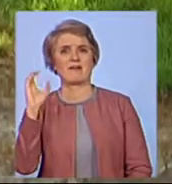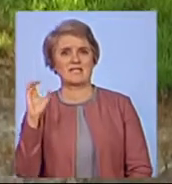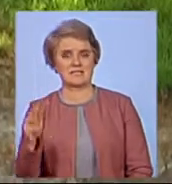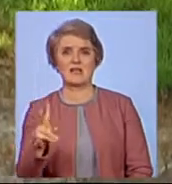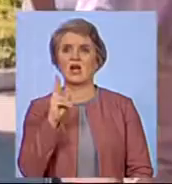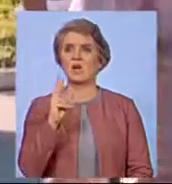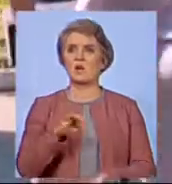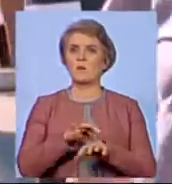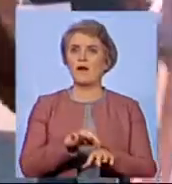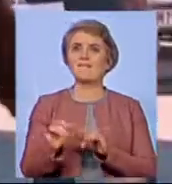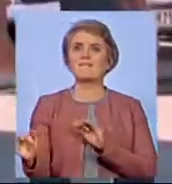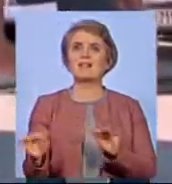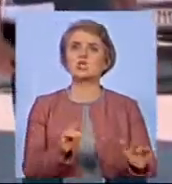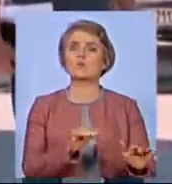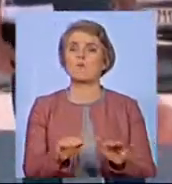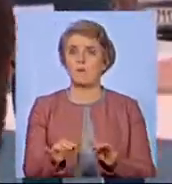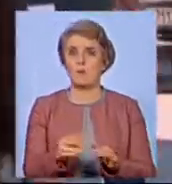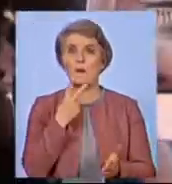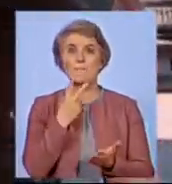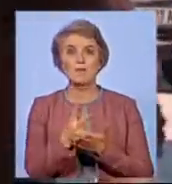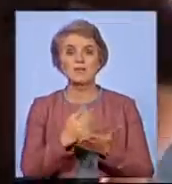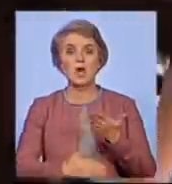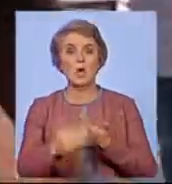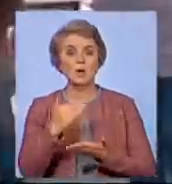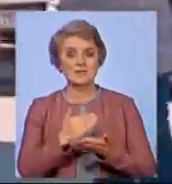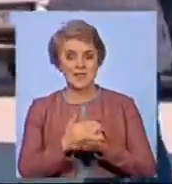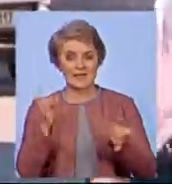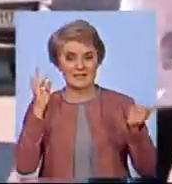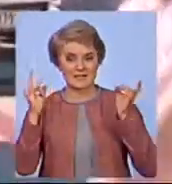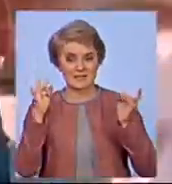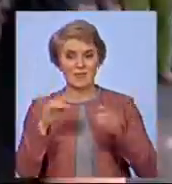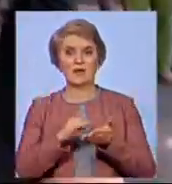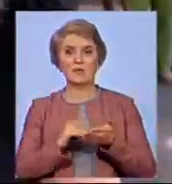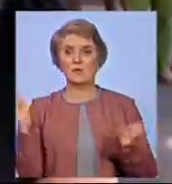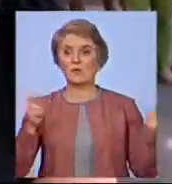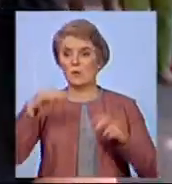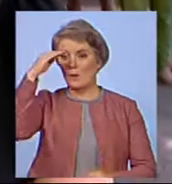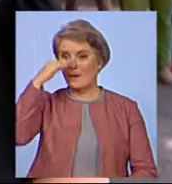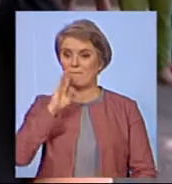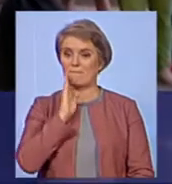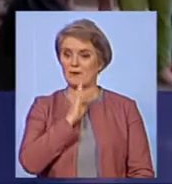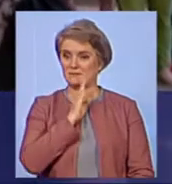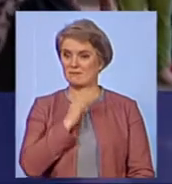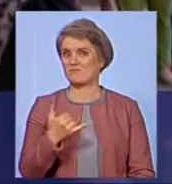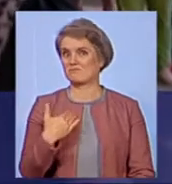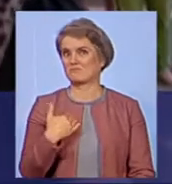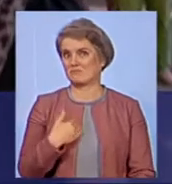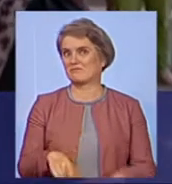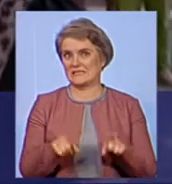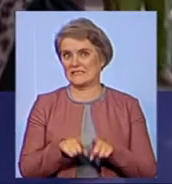формі флешмоб. Подивитися, яким буде останній дзвоник на репетиції, приходять батьки. Це для нас також